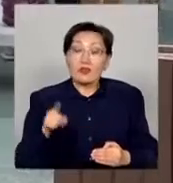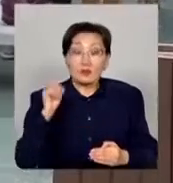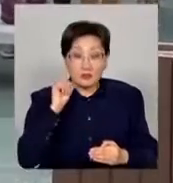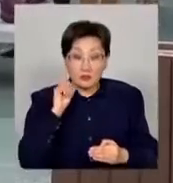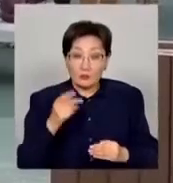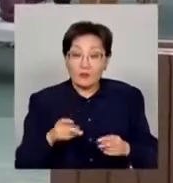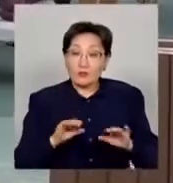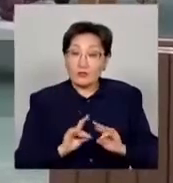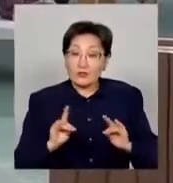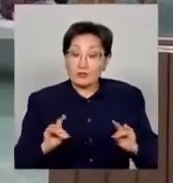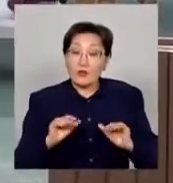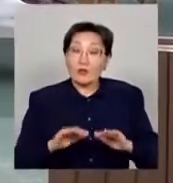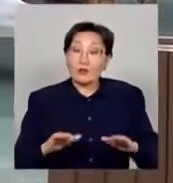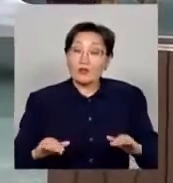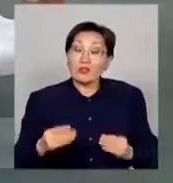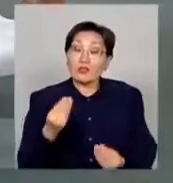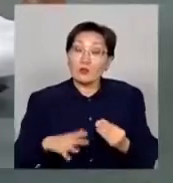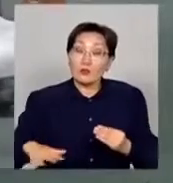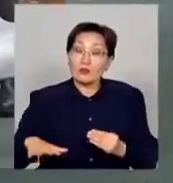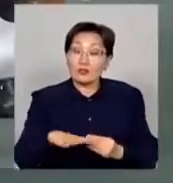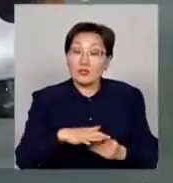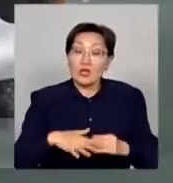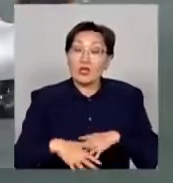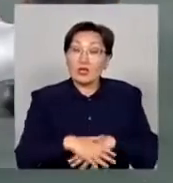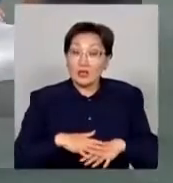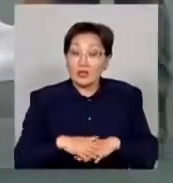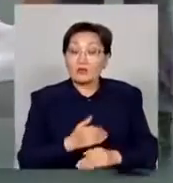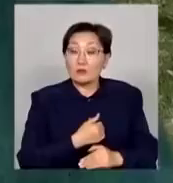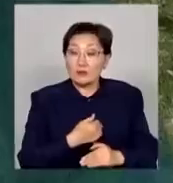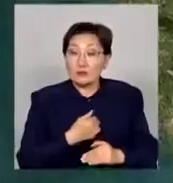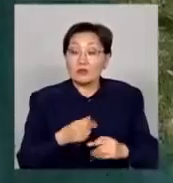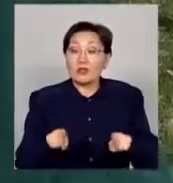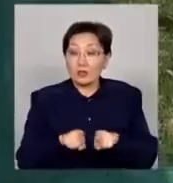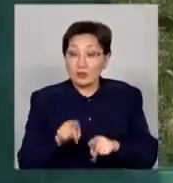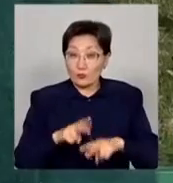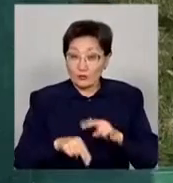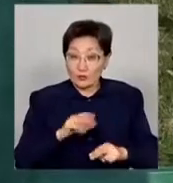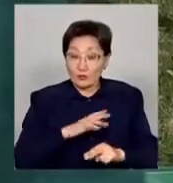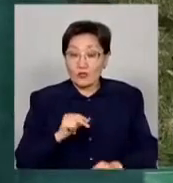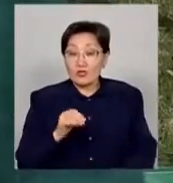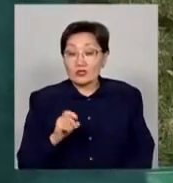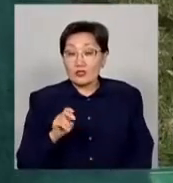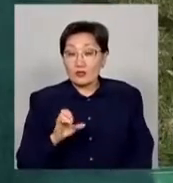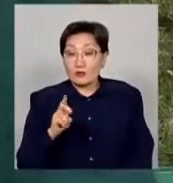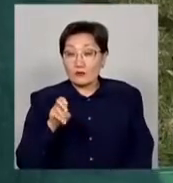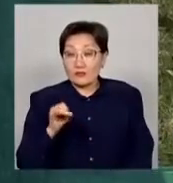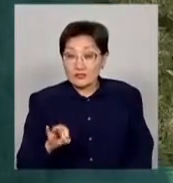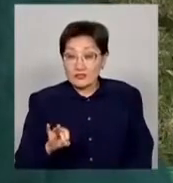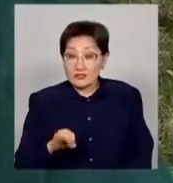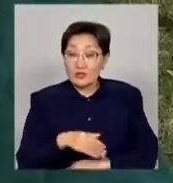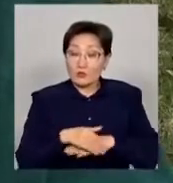Тиісінше орындықтар мен балалар алаңы көпшіліктің талғамына қарай орнатылған. Осы Чайковский жақта